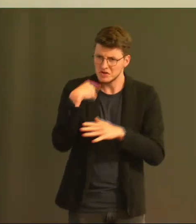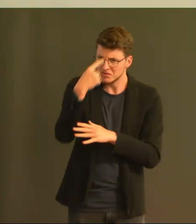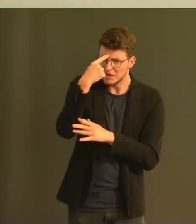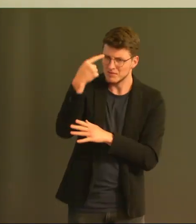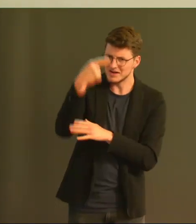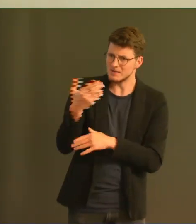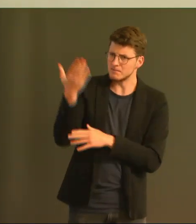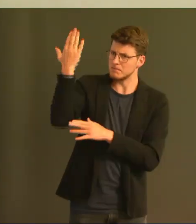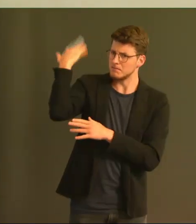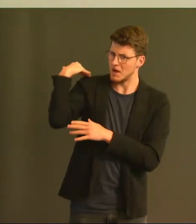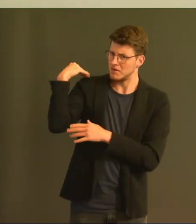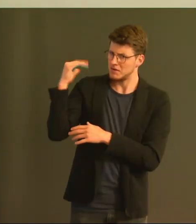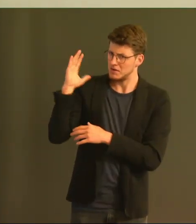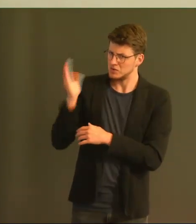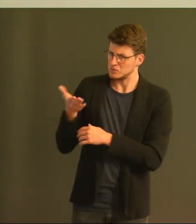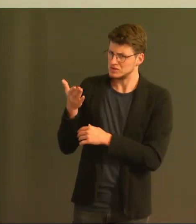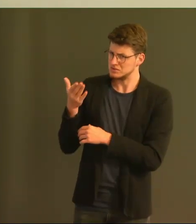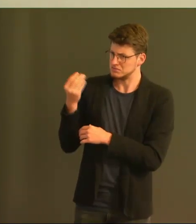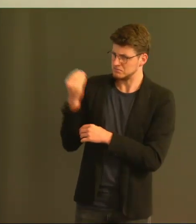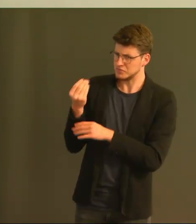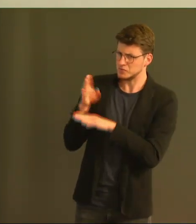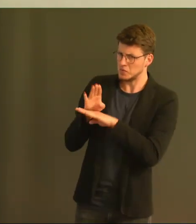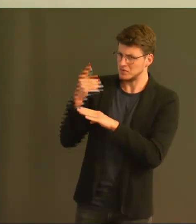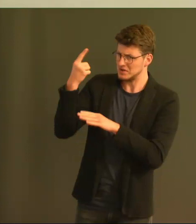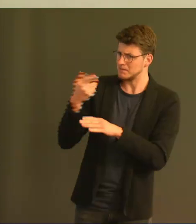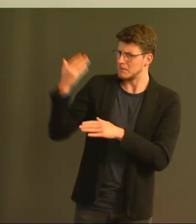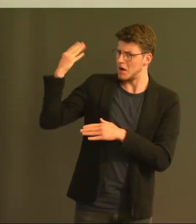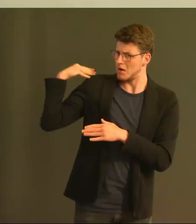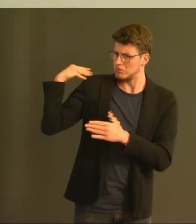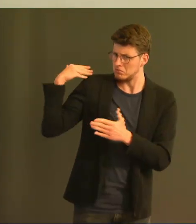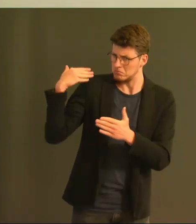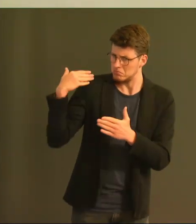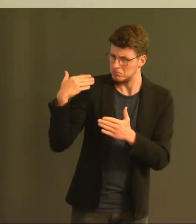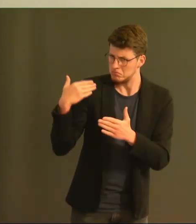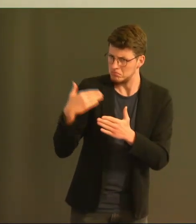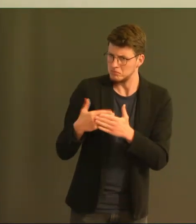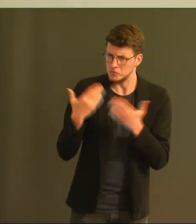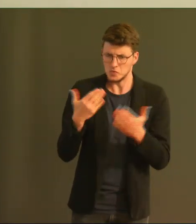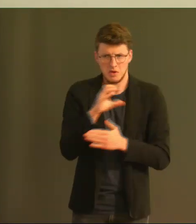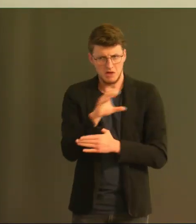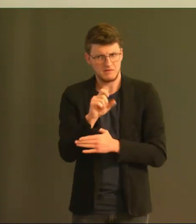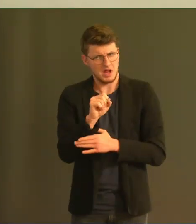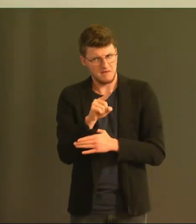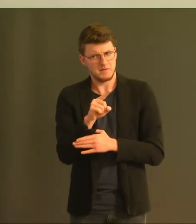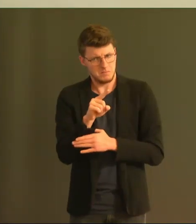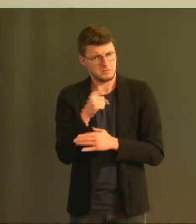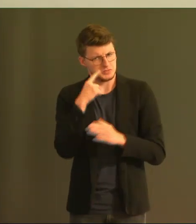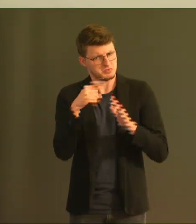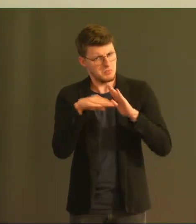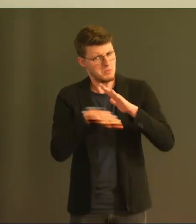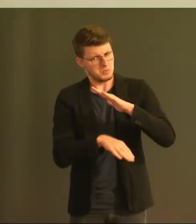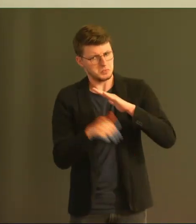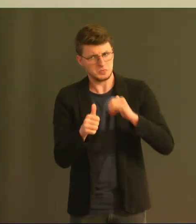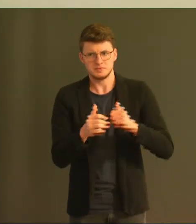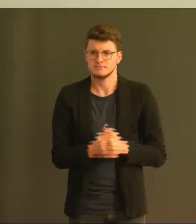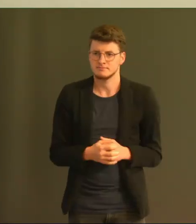entend couvre l'est de londres à partir d'environ 9 km 9 c'est ce qui couvre l'est de cette